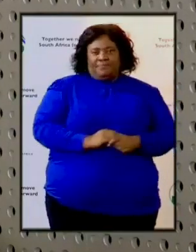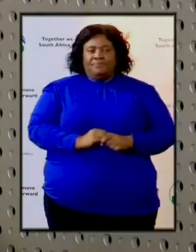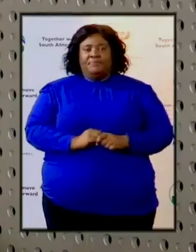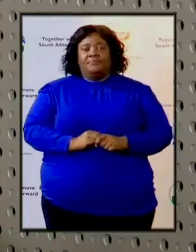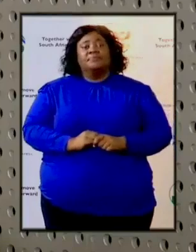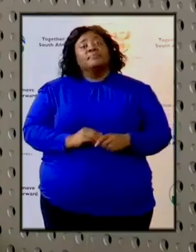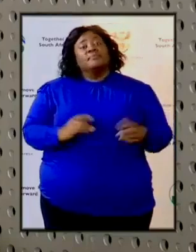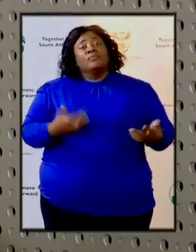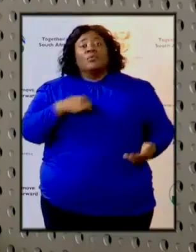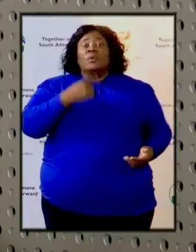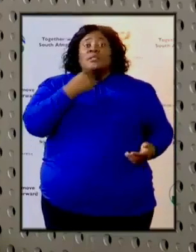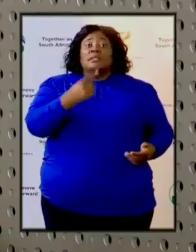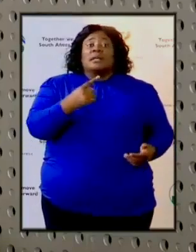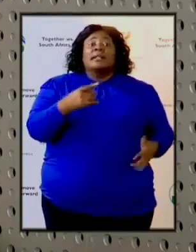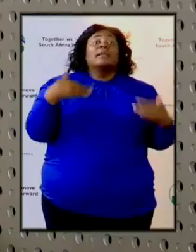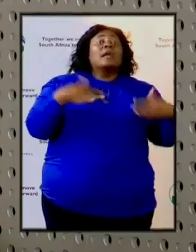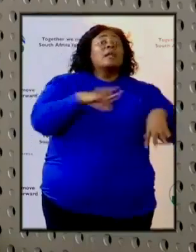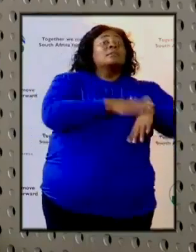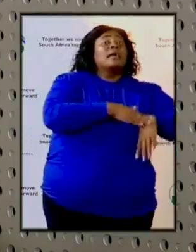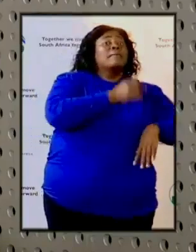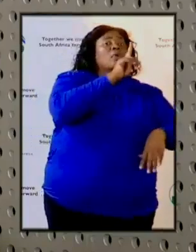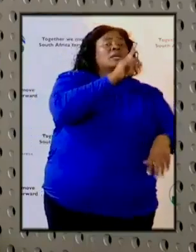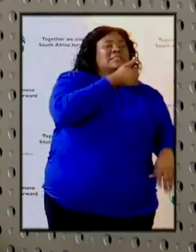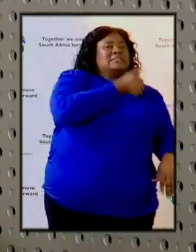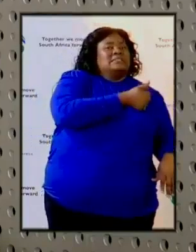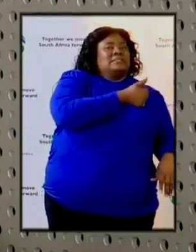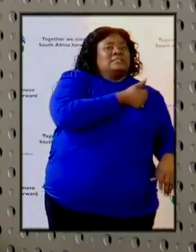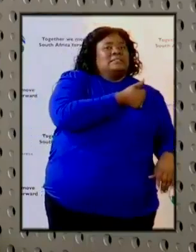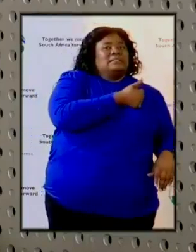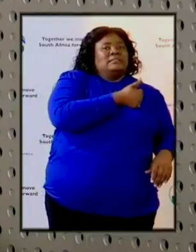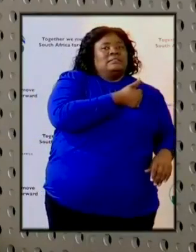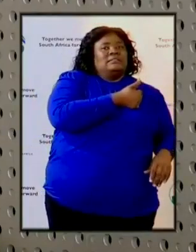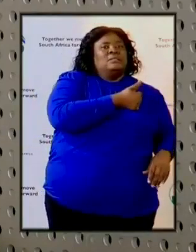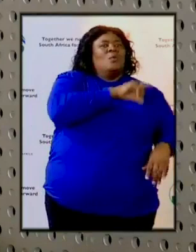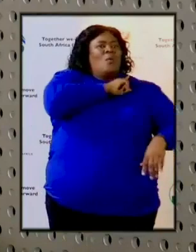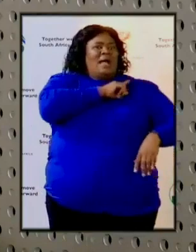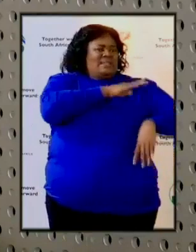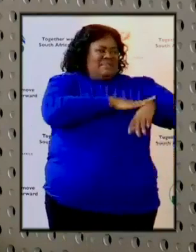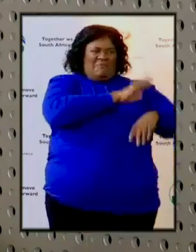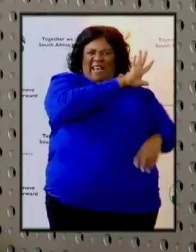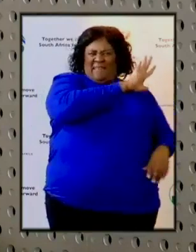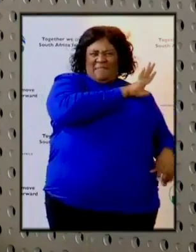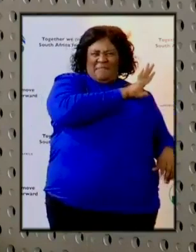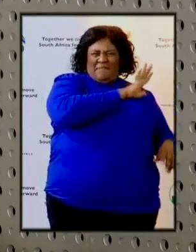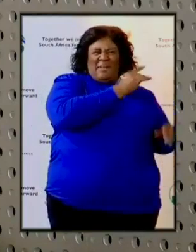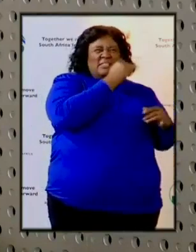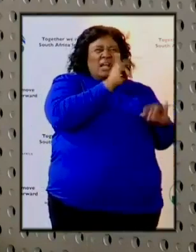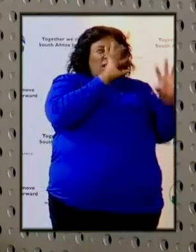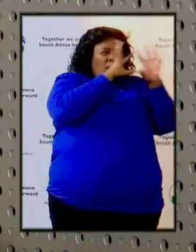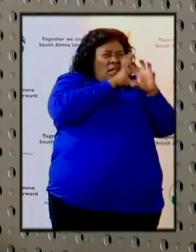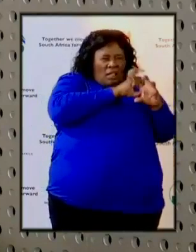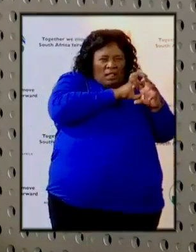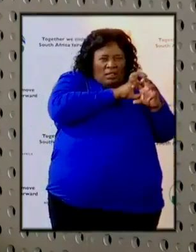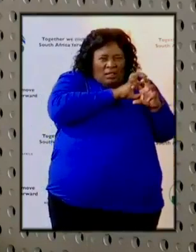Sithe qalwe ngehora lesithupha ngoba maqalwa ngelesihlanu kusuke kusemnyama ngcono sekuthe ukukhanya.